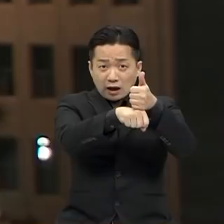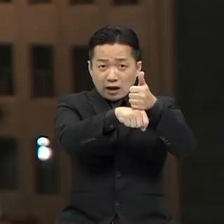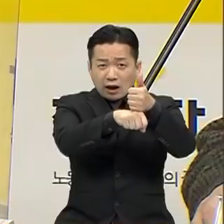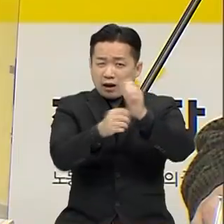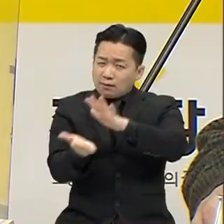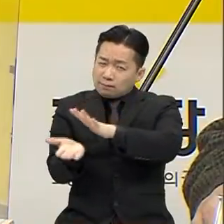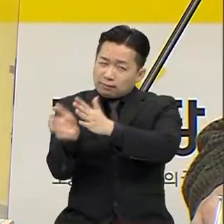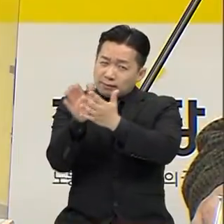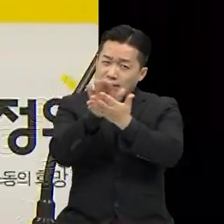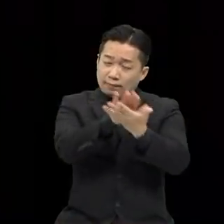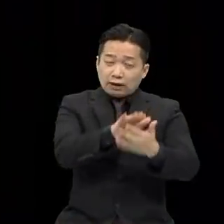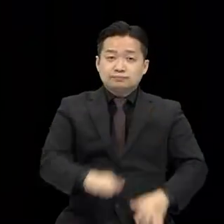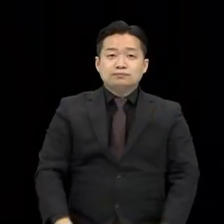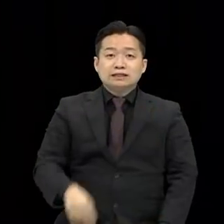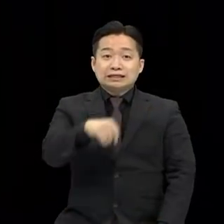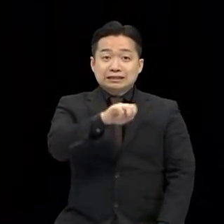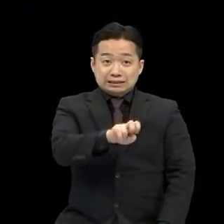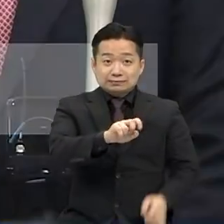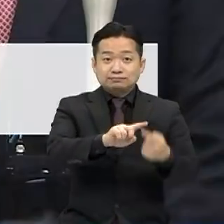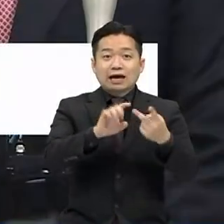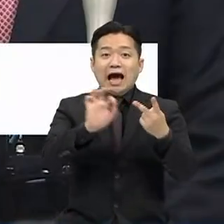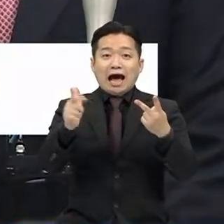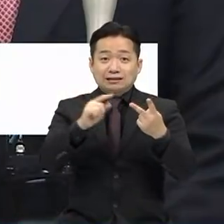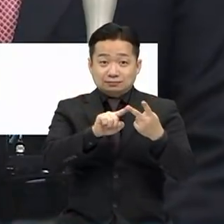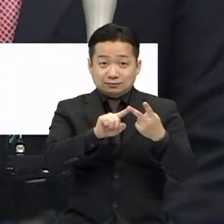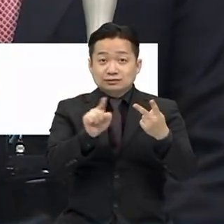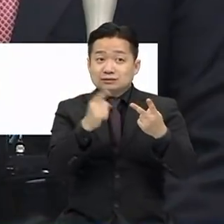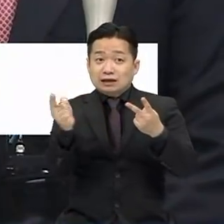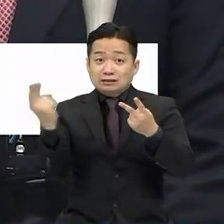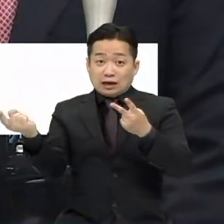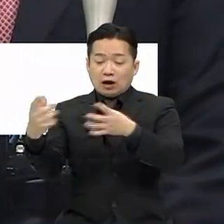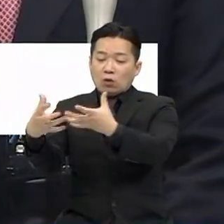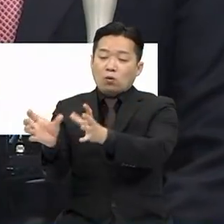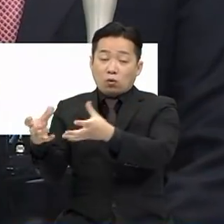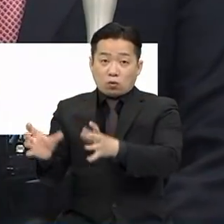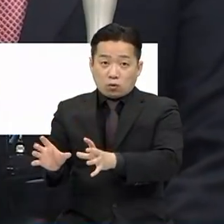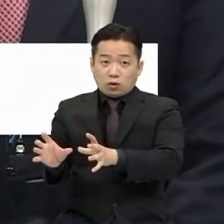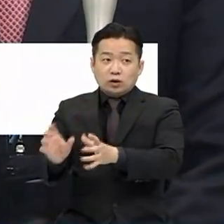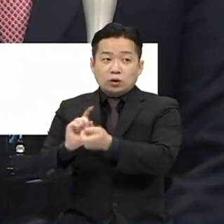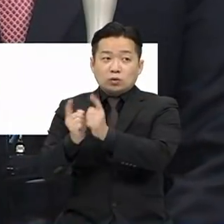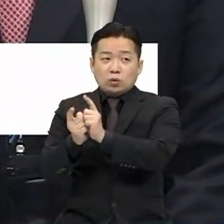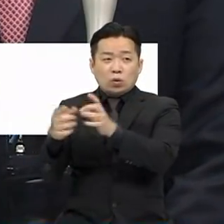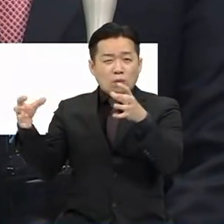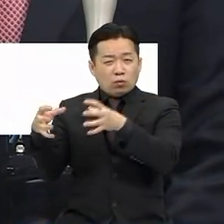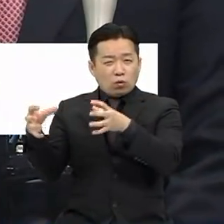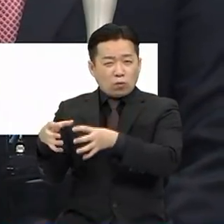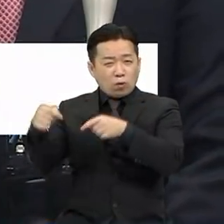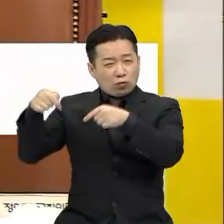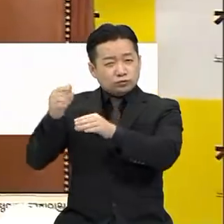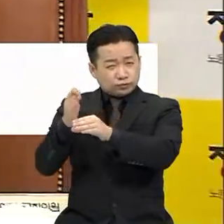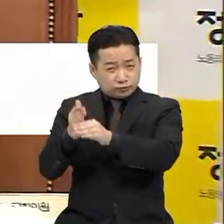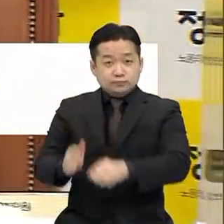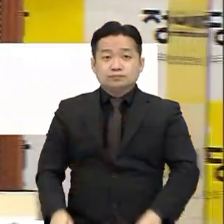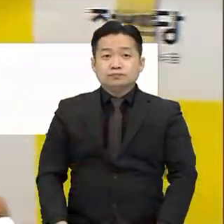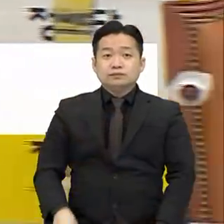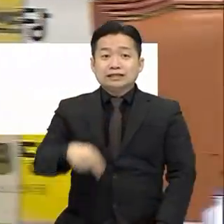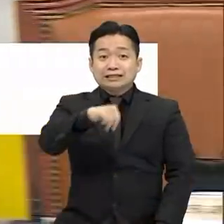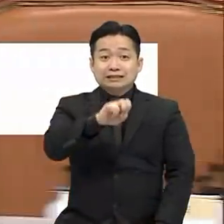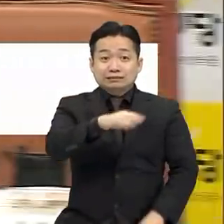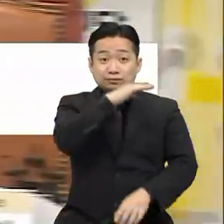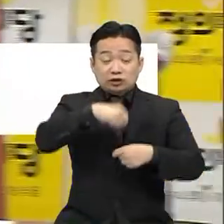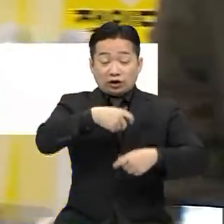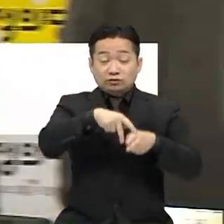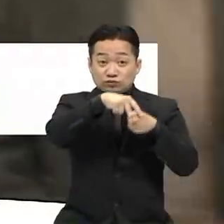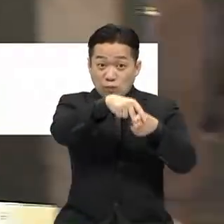있습니다 심상정 안철수 등 제 3지대 후보들은 공조 논의 를 본격화 하는 분위기입니다 심상정 정의당